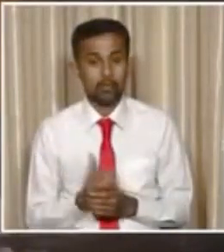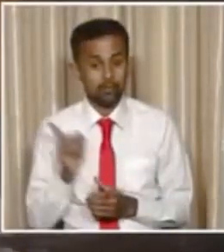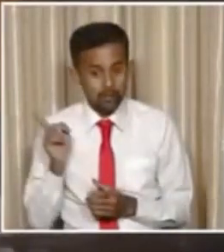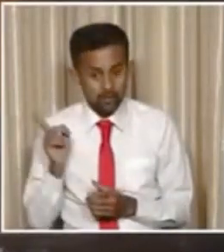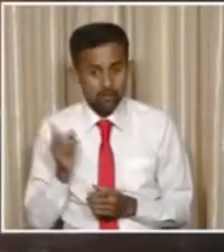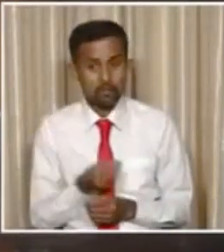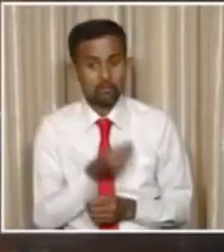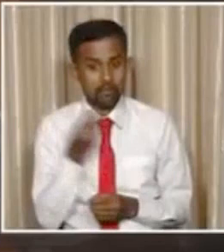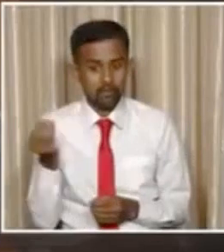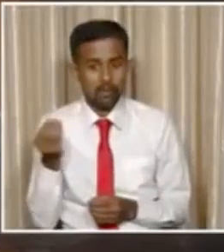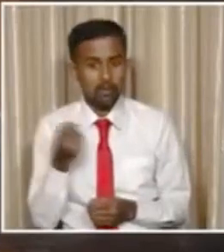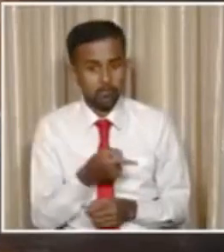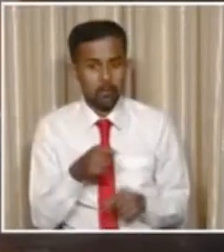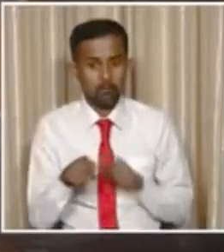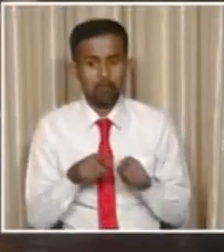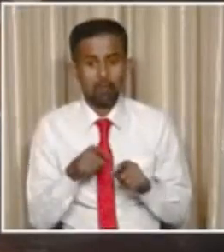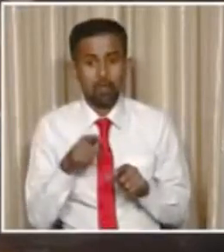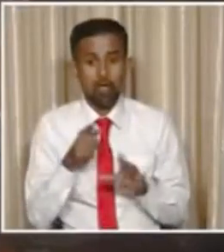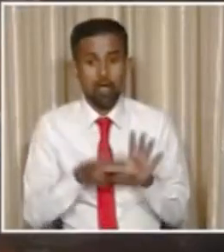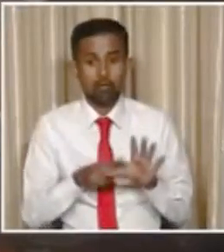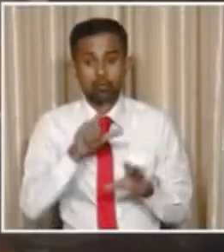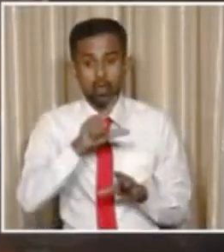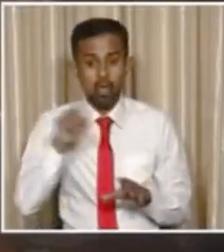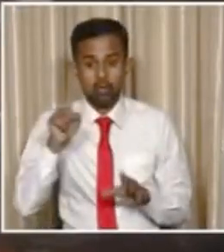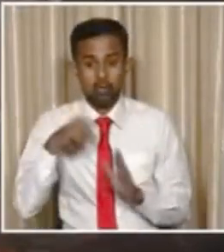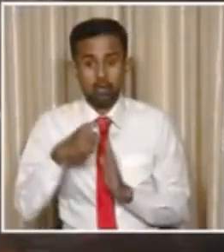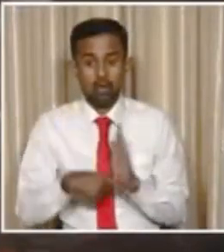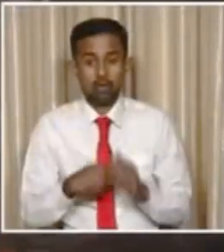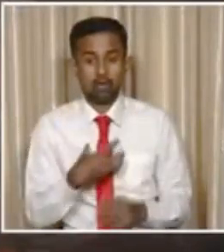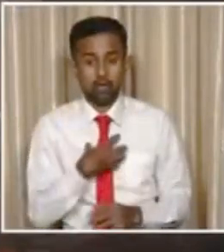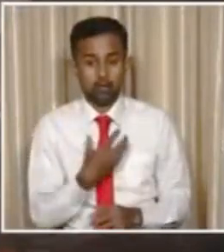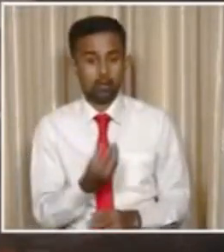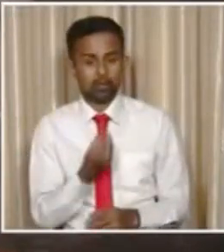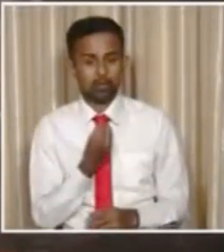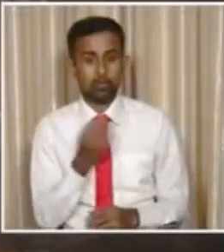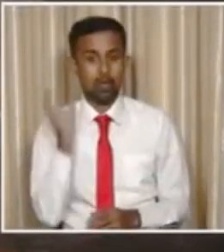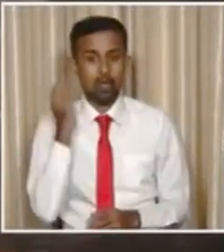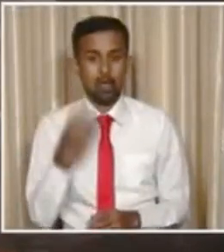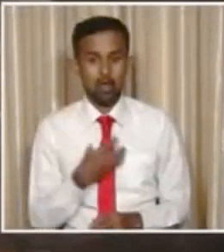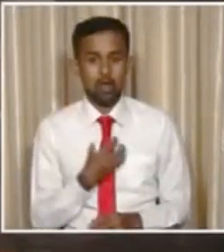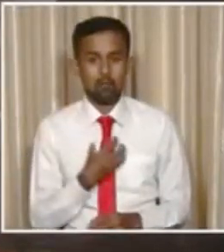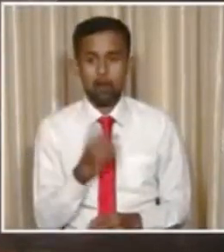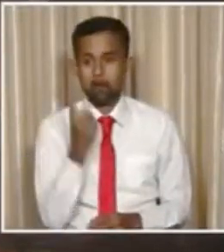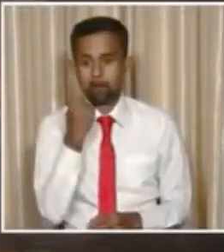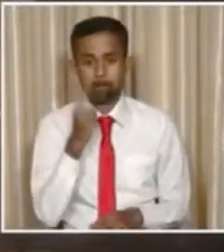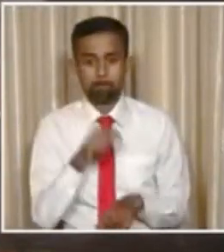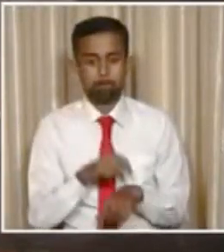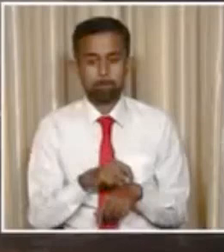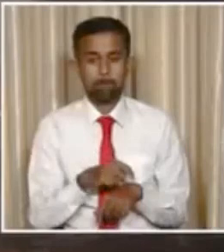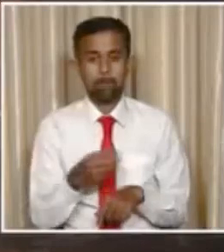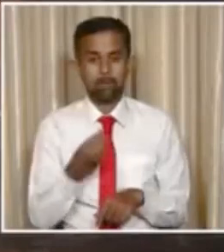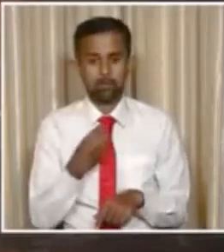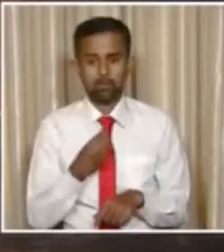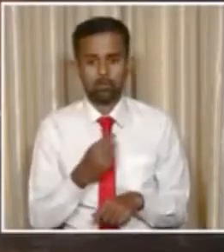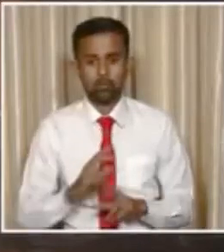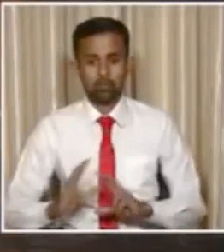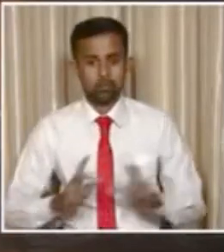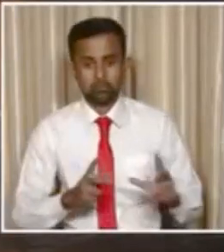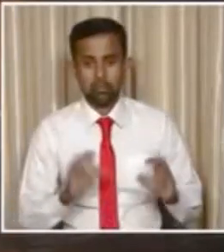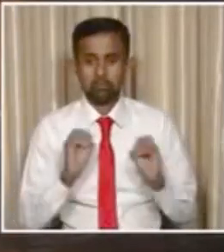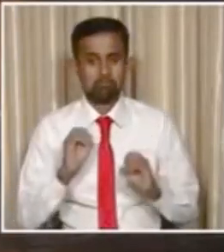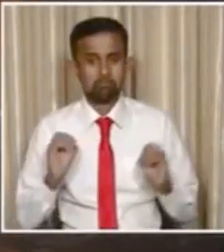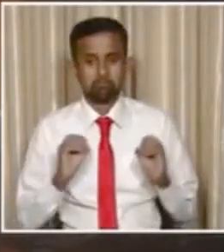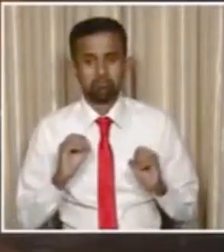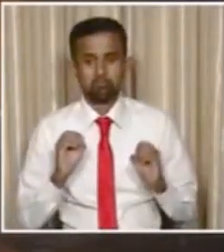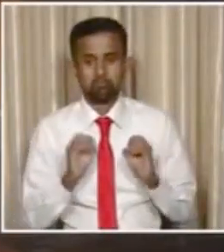එයාට දෙන දේ මේ වගේ අවුරුදු 71කදී ලටට කීර්තියක් ගෙනත් දුන්න රන් පදක්කම් මේ පළවෙනි පාර නෙවෙයි ගෙනත් දුන්න සපතු දෙයක් නැතුව දුවපු